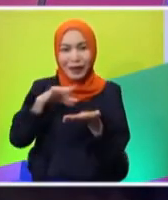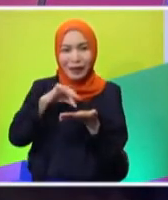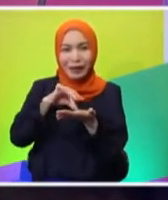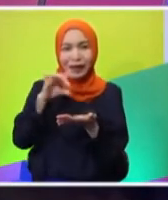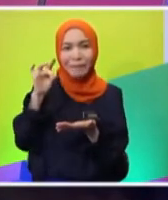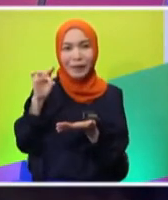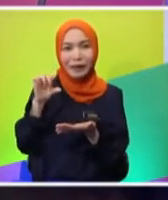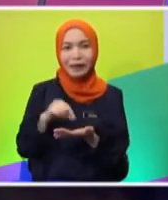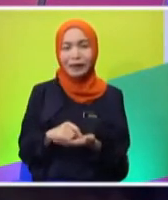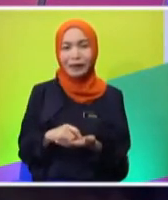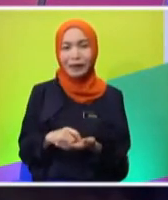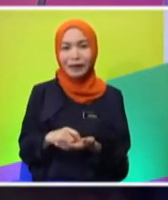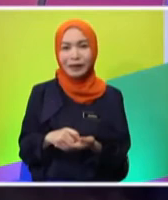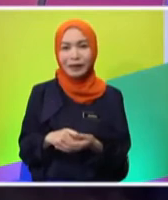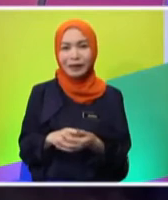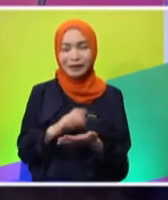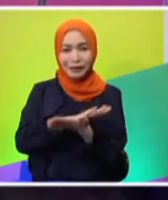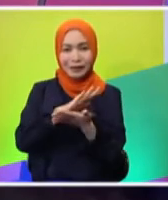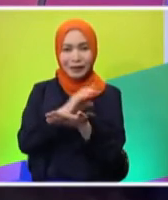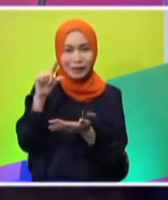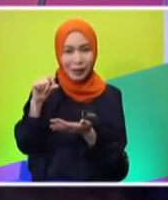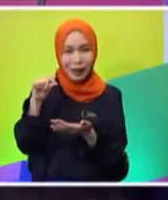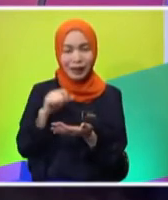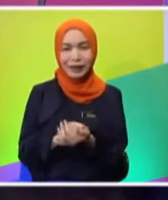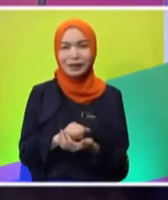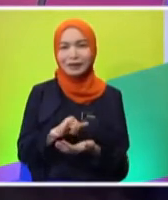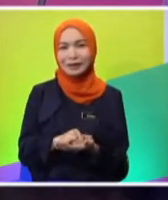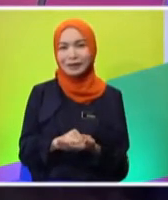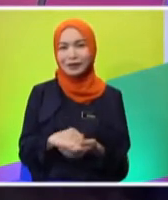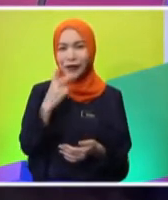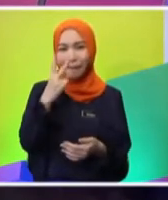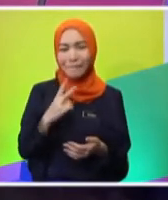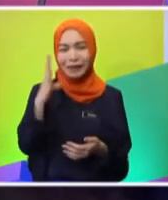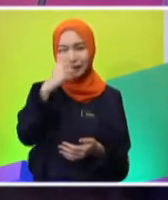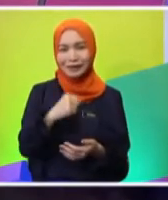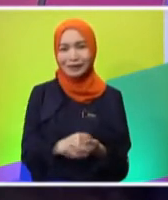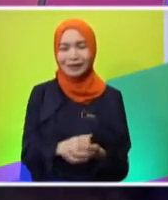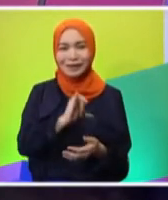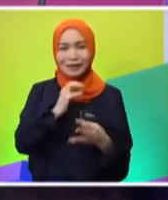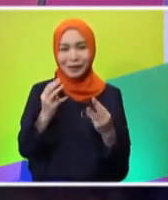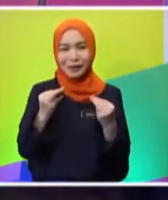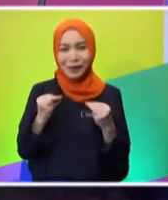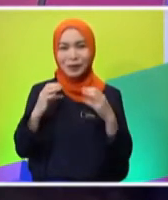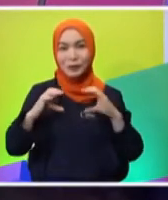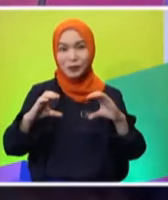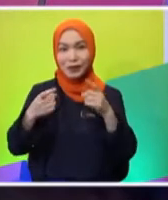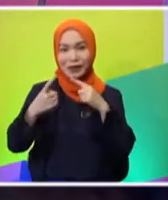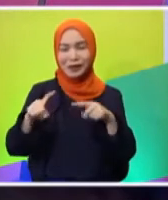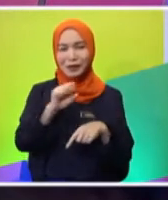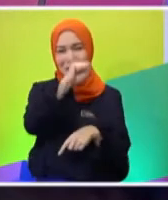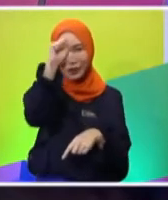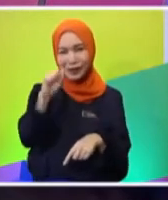kata-kata semangat ya dikasih tua sejak lagi ya kita dampak soalnya nih ada pandawa dengan Oke TDK boleh diterima